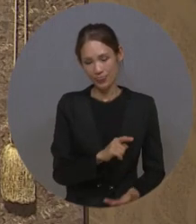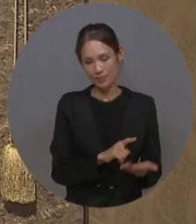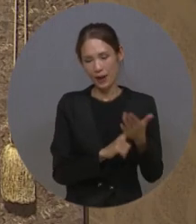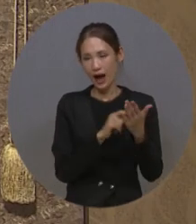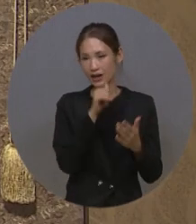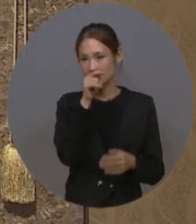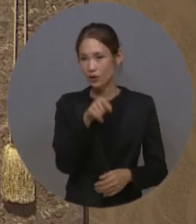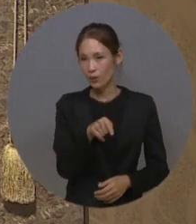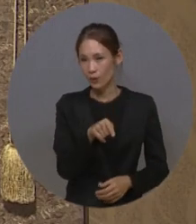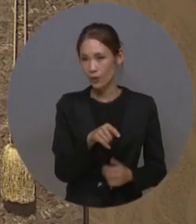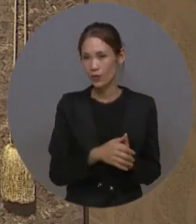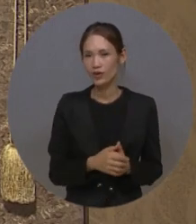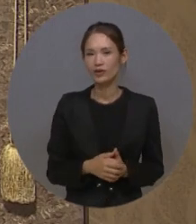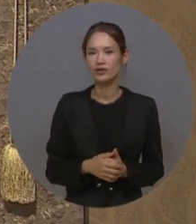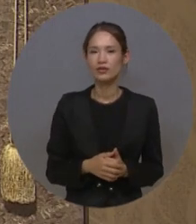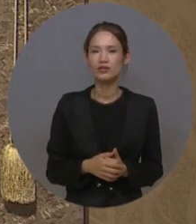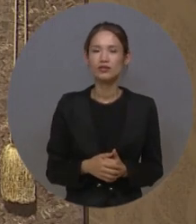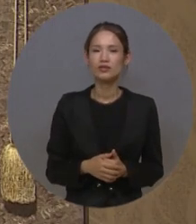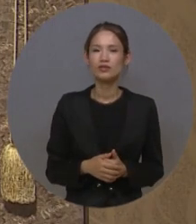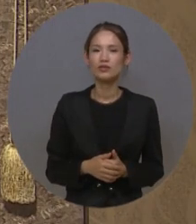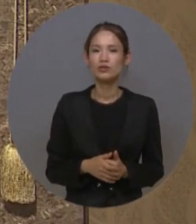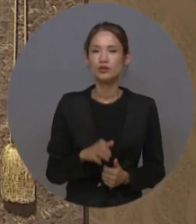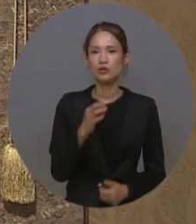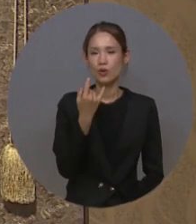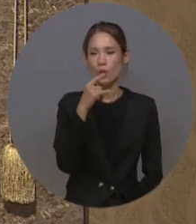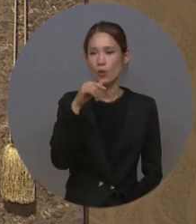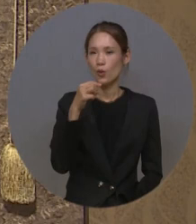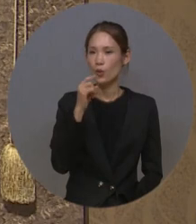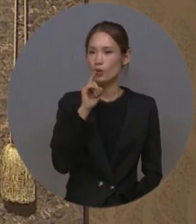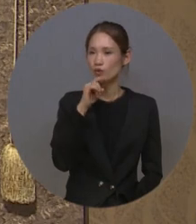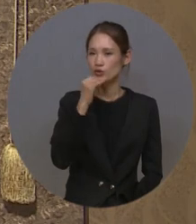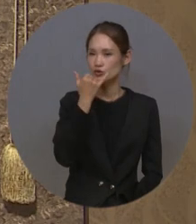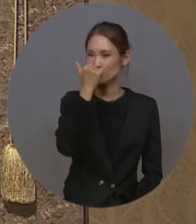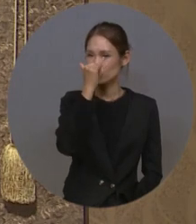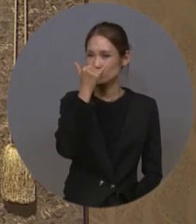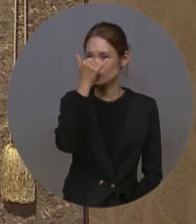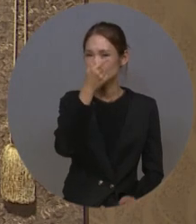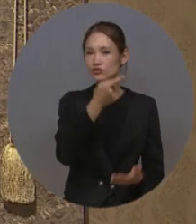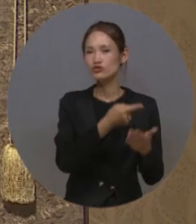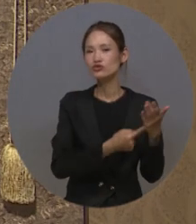생기잖아요. 예. 이 코골이 수술도 보면